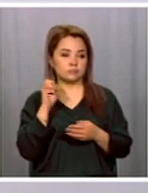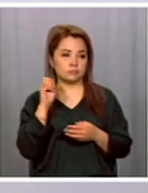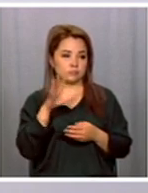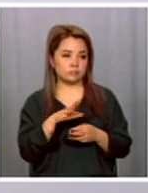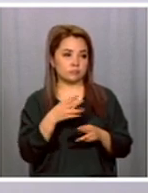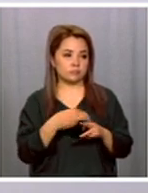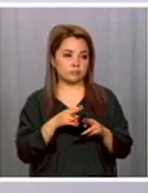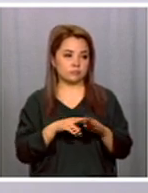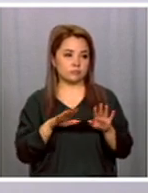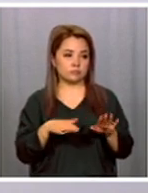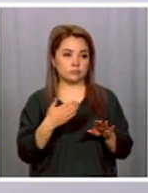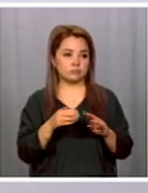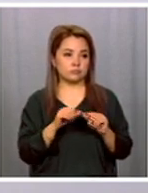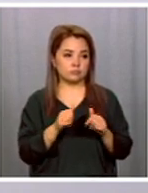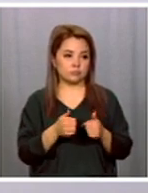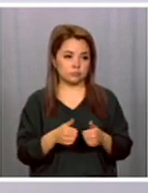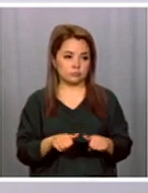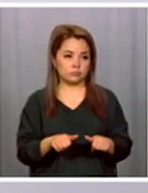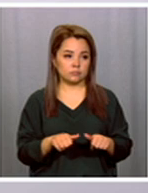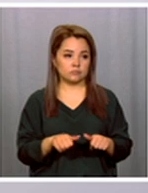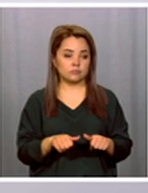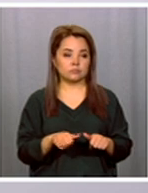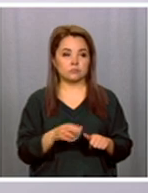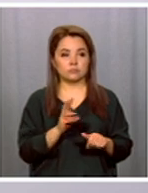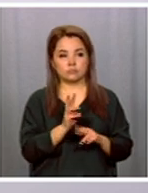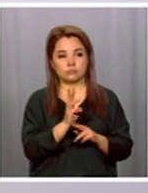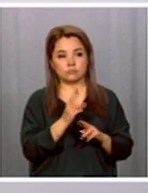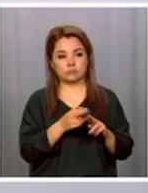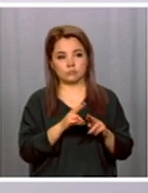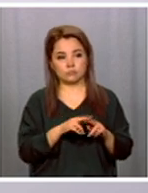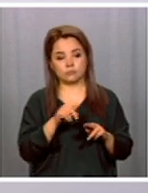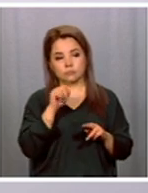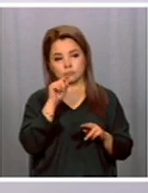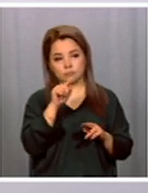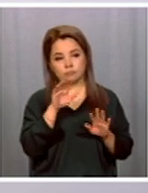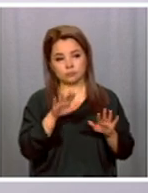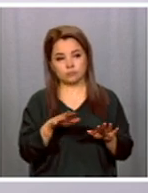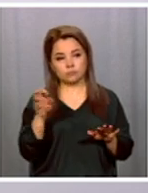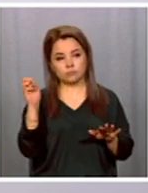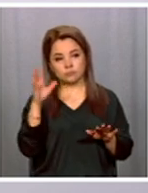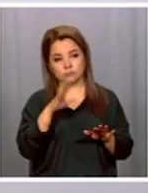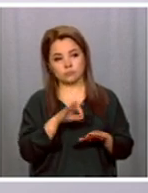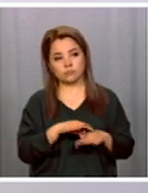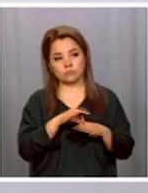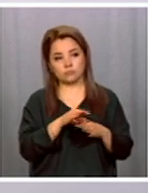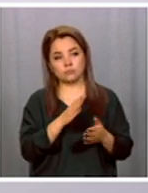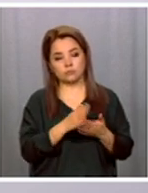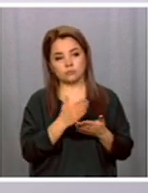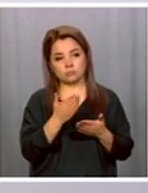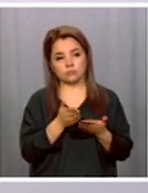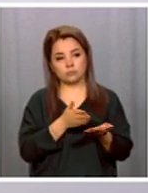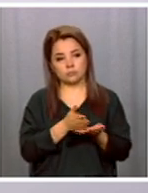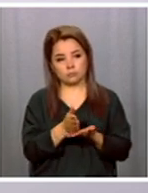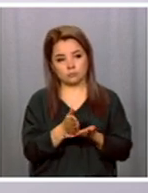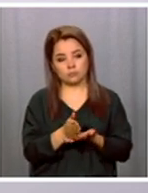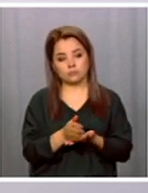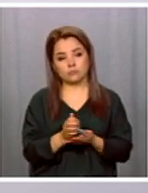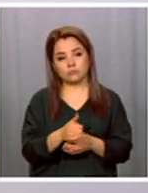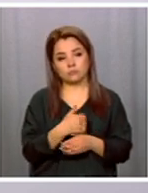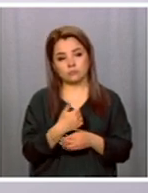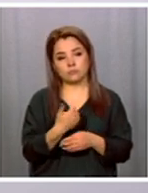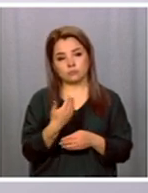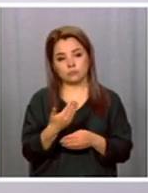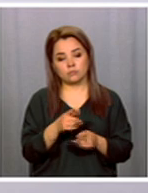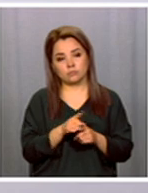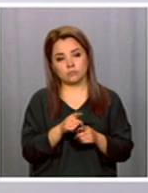осы дененің ұшынан деп айтсақ болады, немесе басынан сәулені түсіреміз, сәулеміз біздің бас оптикалық оспен